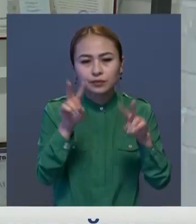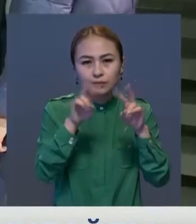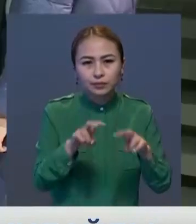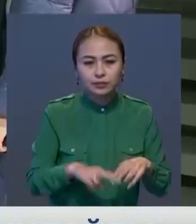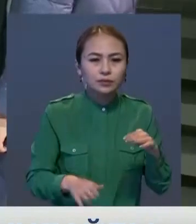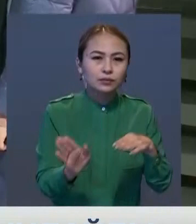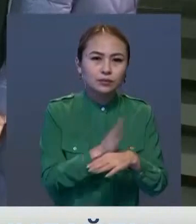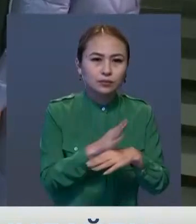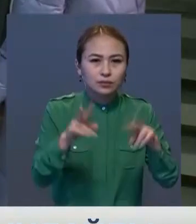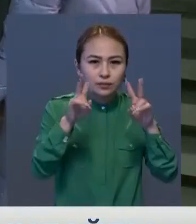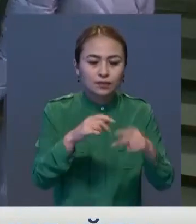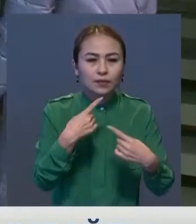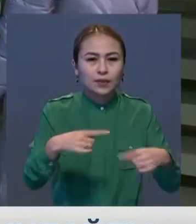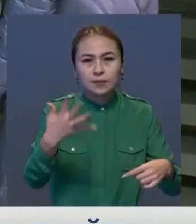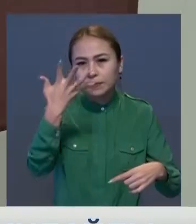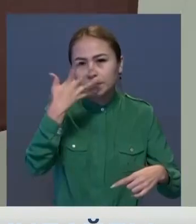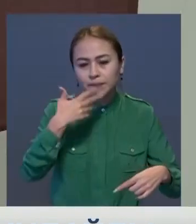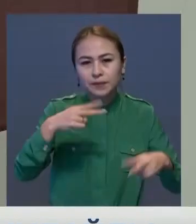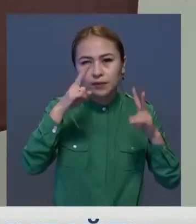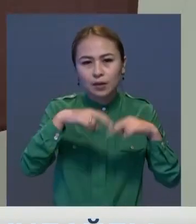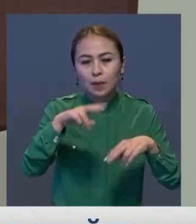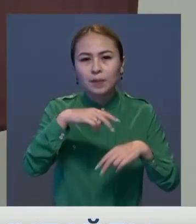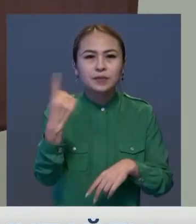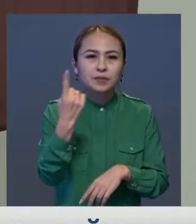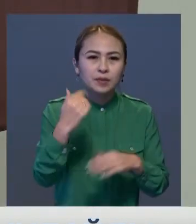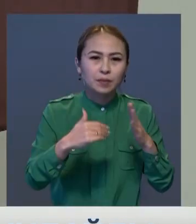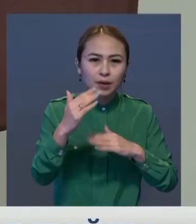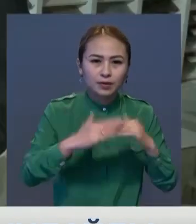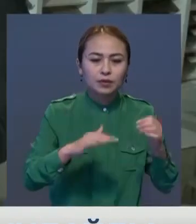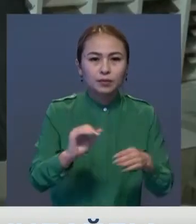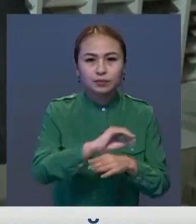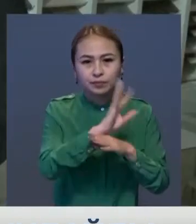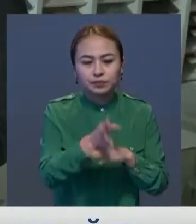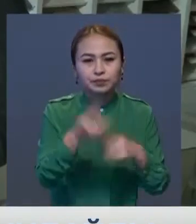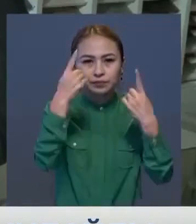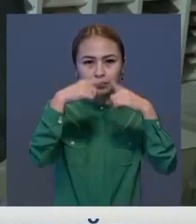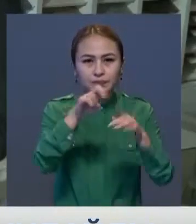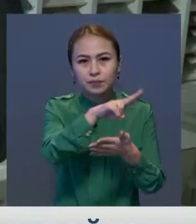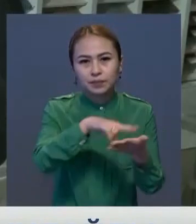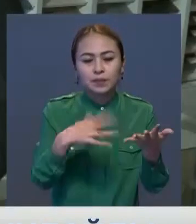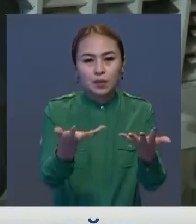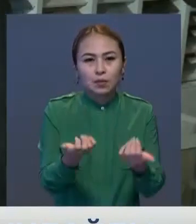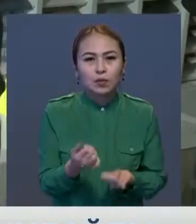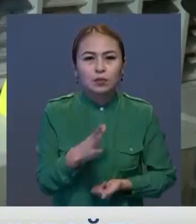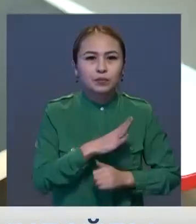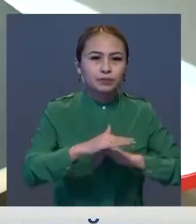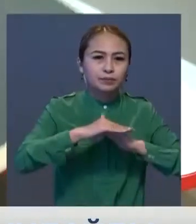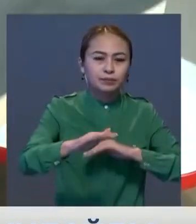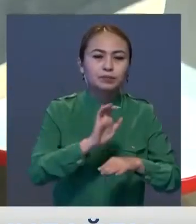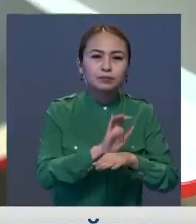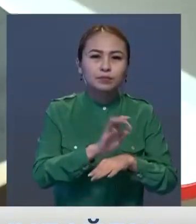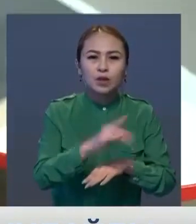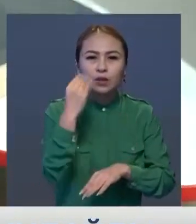жеке зертхана құрылған. Мұнда түрлі түстерге тәжірибе жасалады. Компания рельеф түрінде жабынды жасаудың технологиясына патент алған. Бұл жұмыстар отандық жиһаздың сапасы